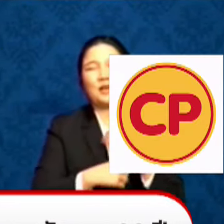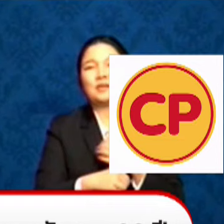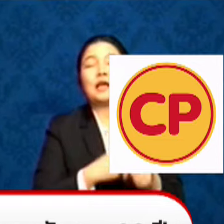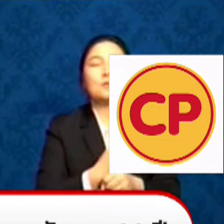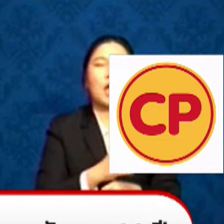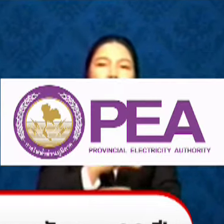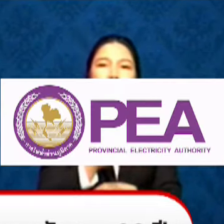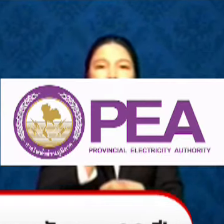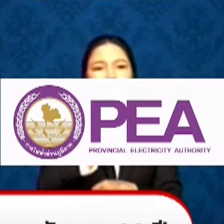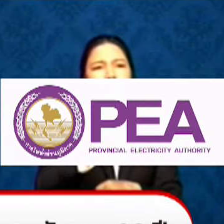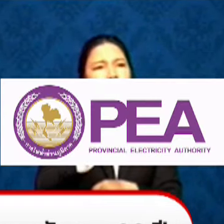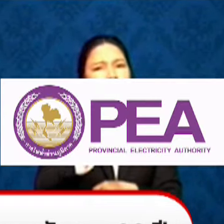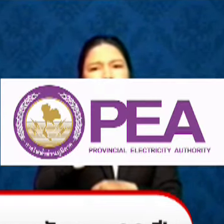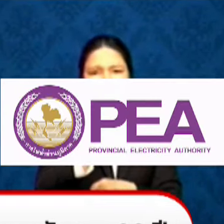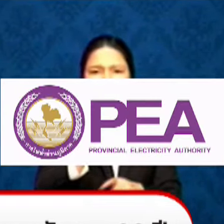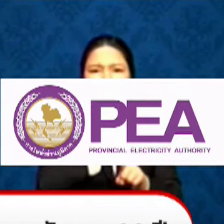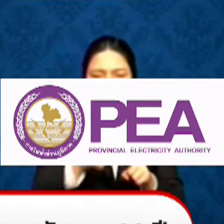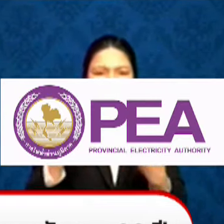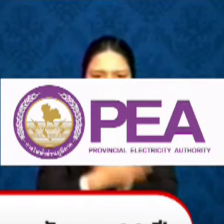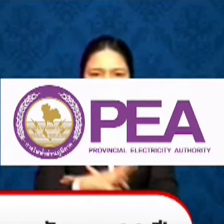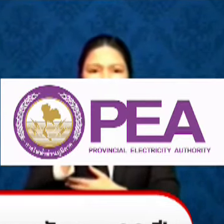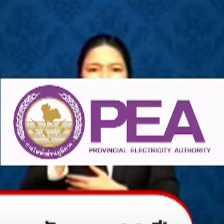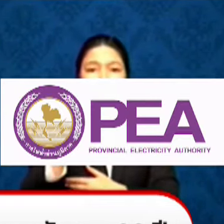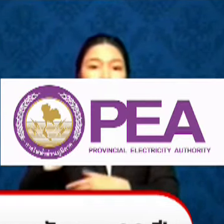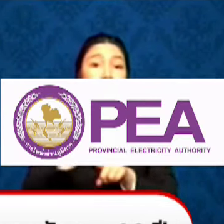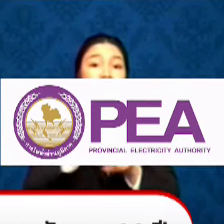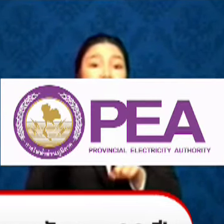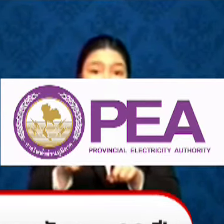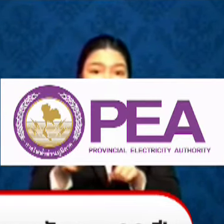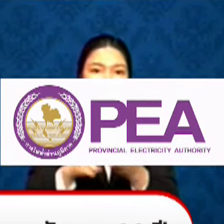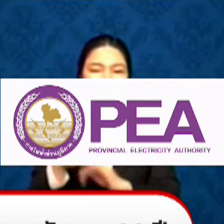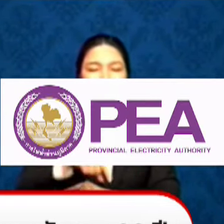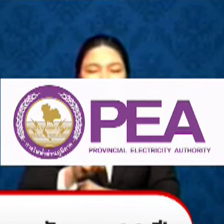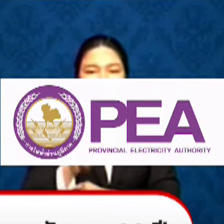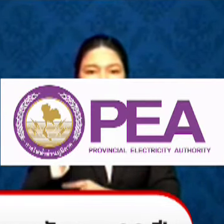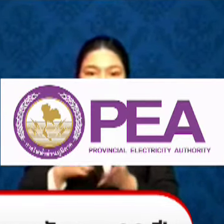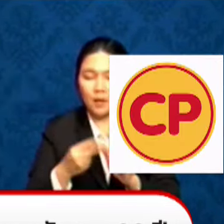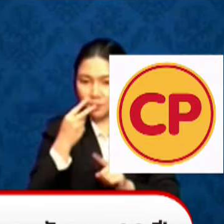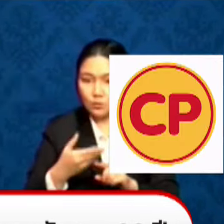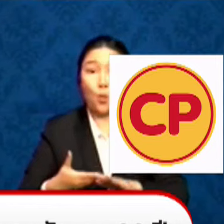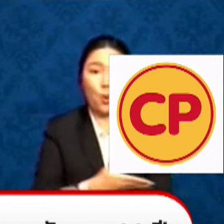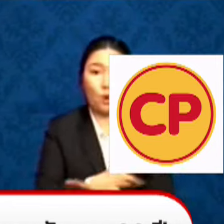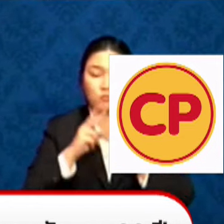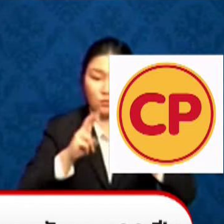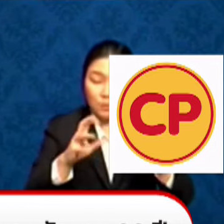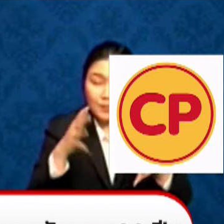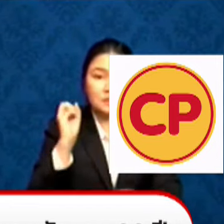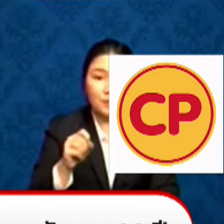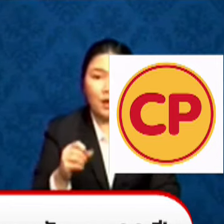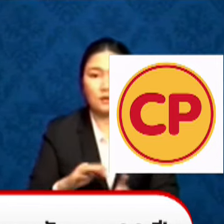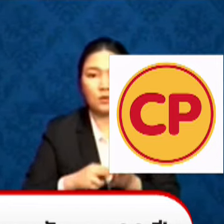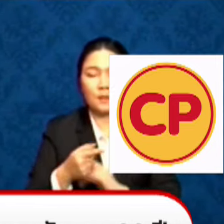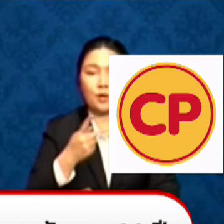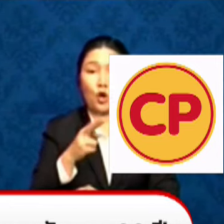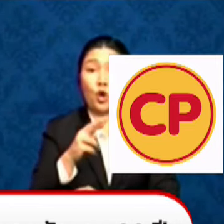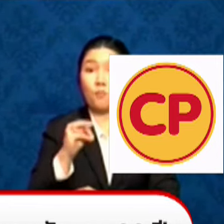แปลว่าครม.มีธงอยู่แล้วใช่ไหมครับว่าจะแก้กฎหมายนี้นี่ไม่ใช่การศึกษานะครับและหมายความว่าคร